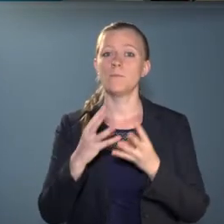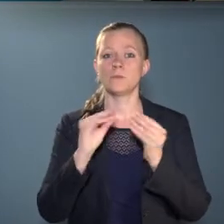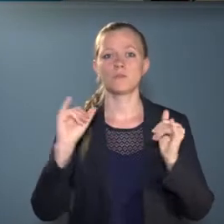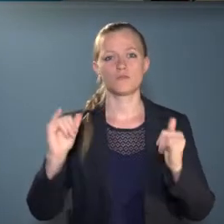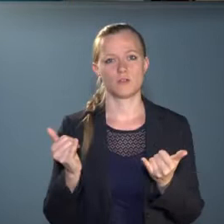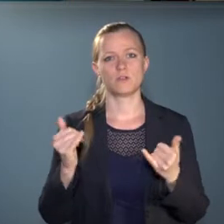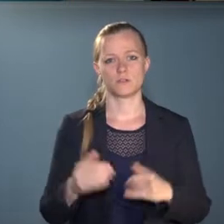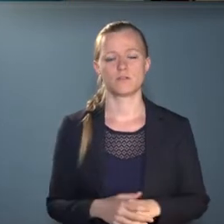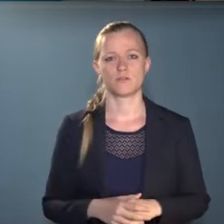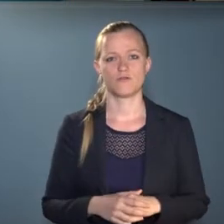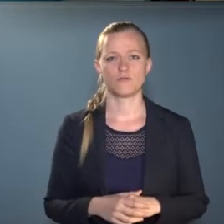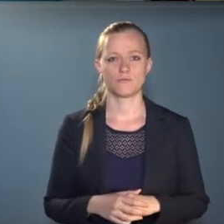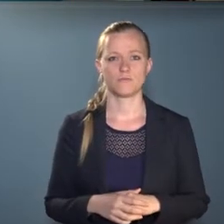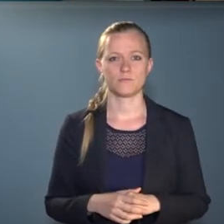is